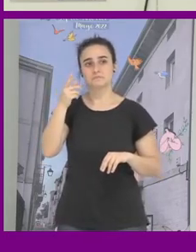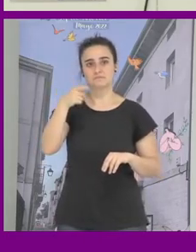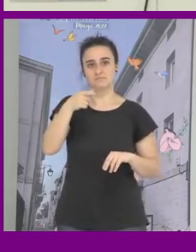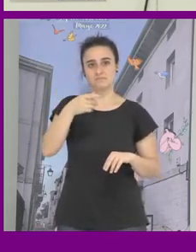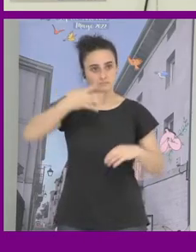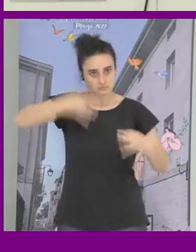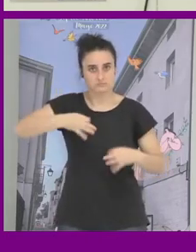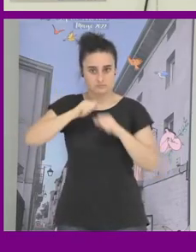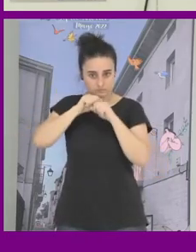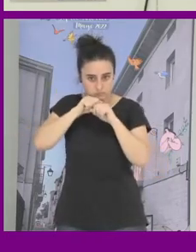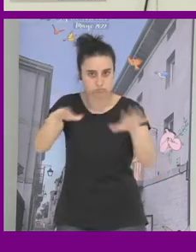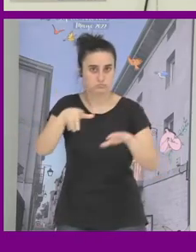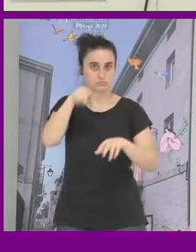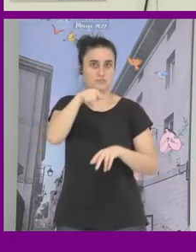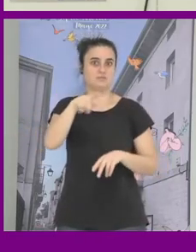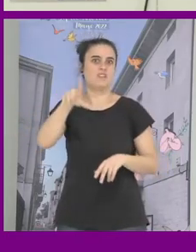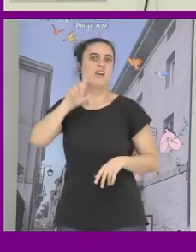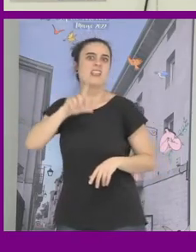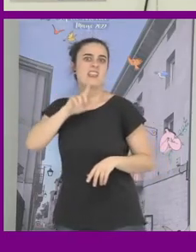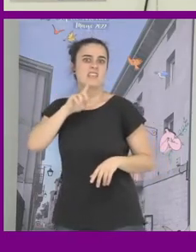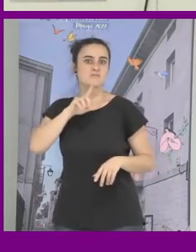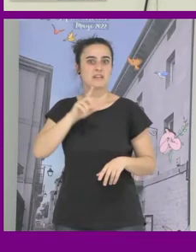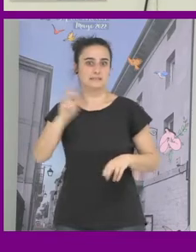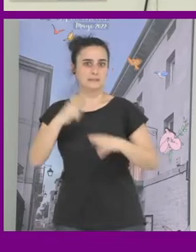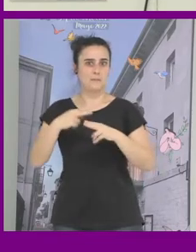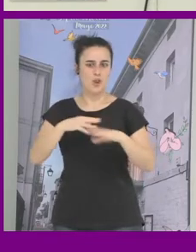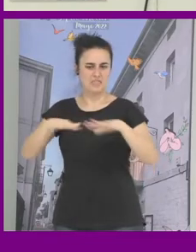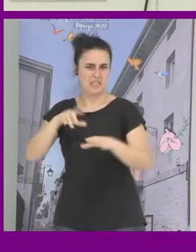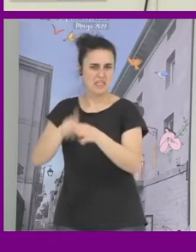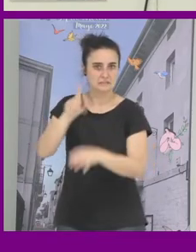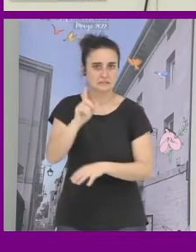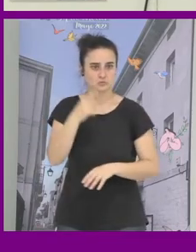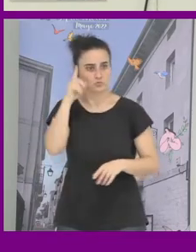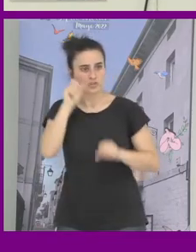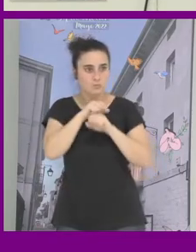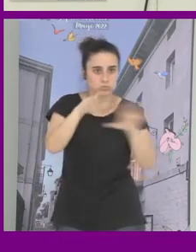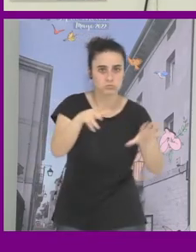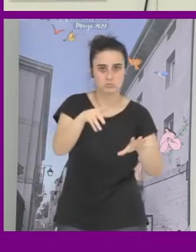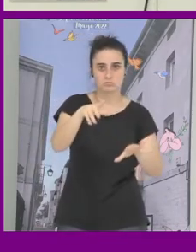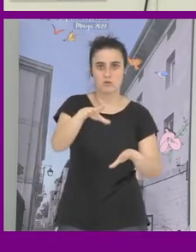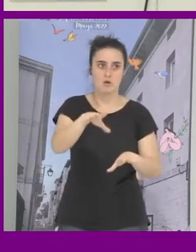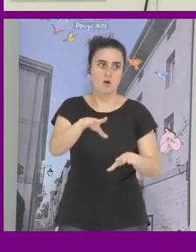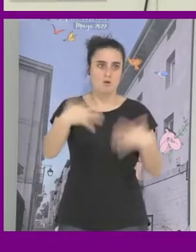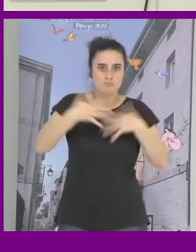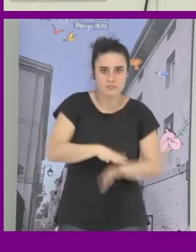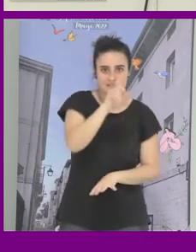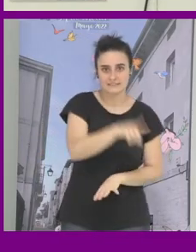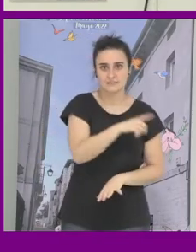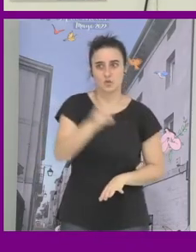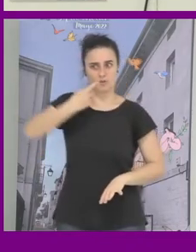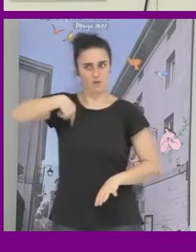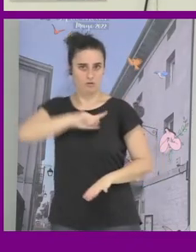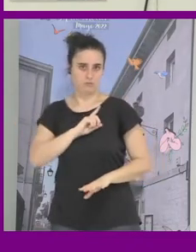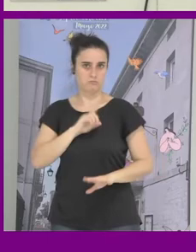ba lesbiana ez politizatuen artean, baina ama boioak ba honen kontra egiten dugu, iruditzen